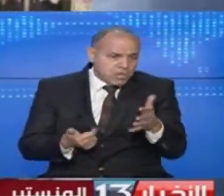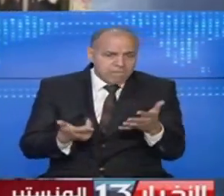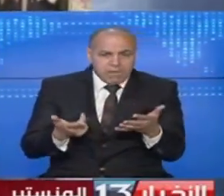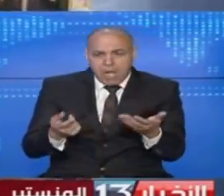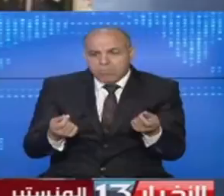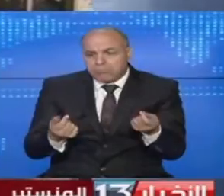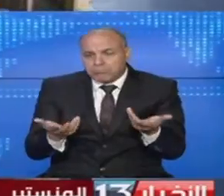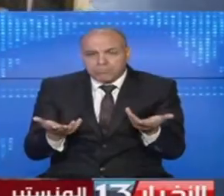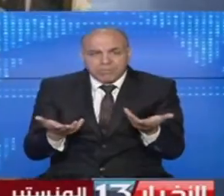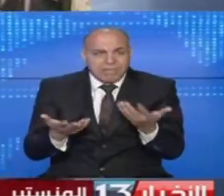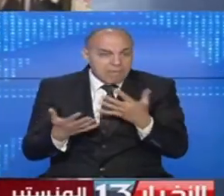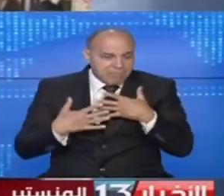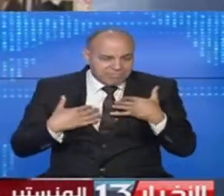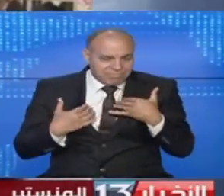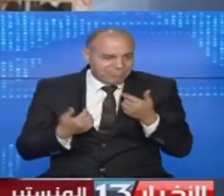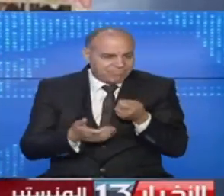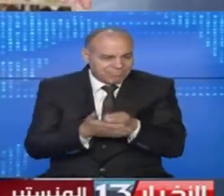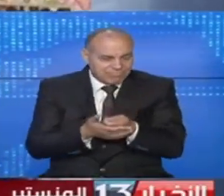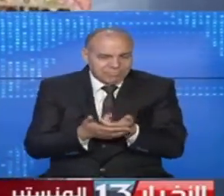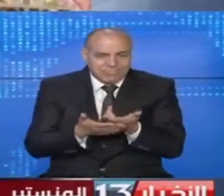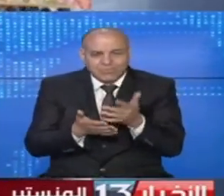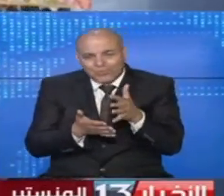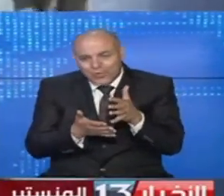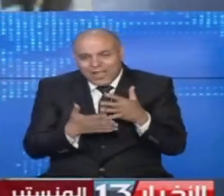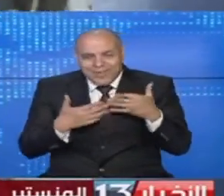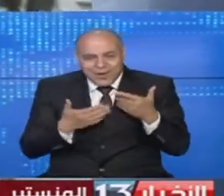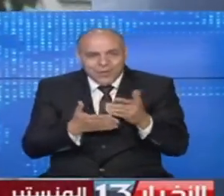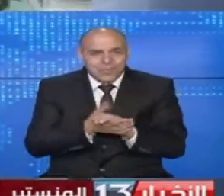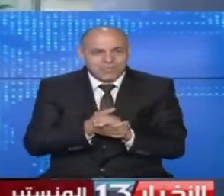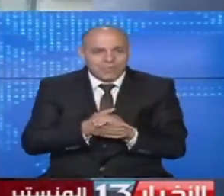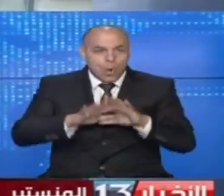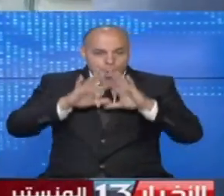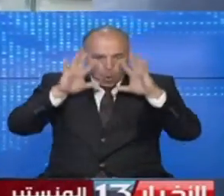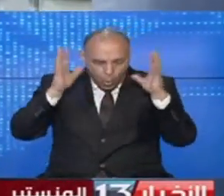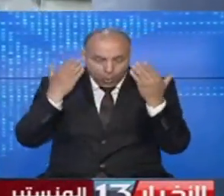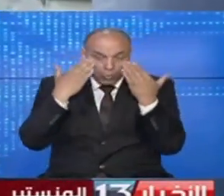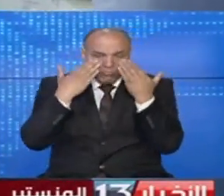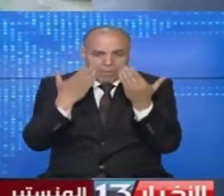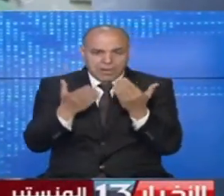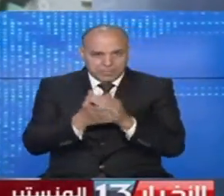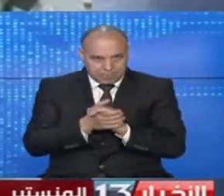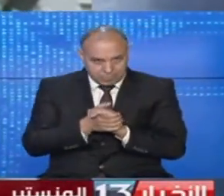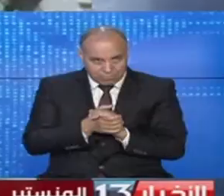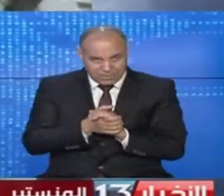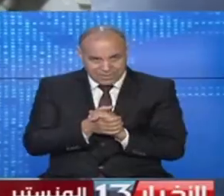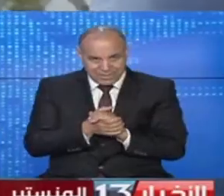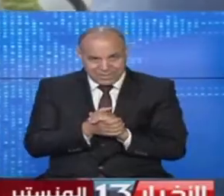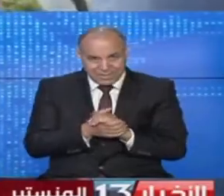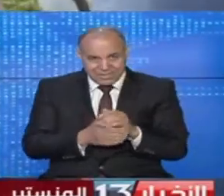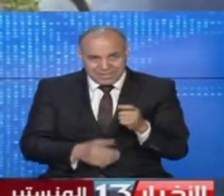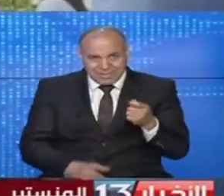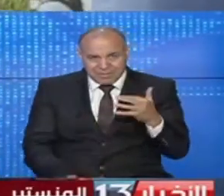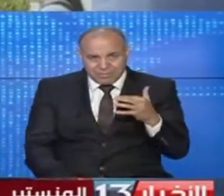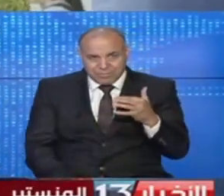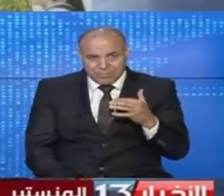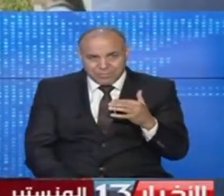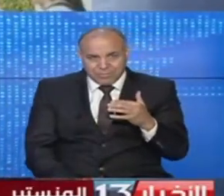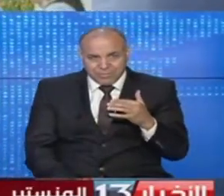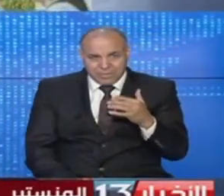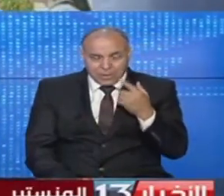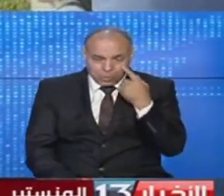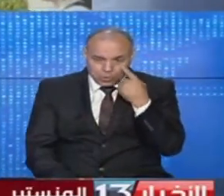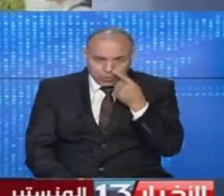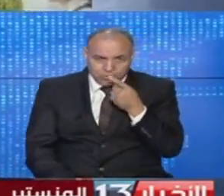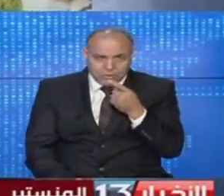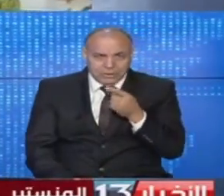ناس تفرح بيك برشا، فما ناس تفرح بيك متوسط. وجود كل شيء أما عالي شوية. أنا ريني